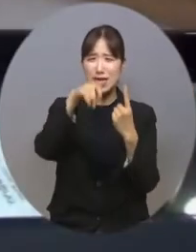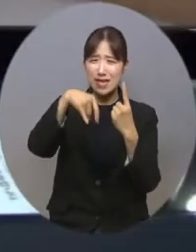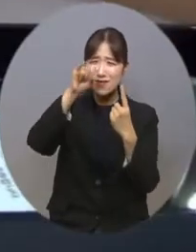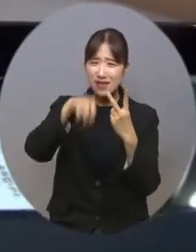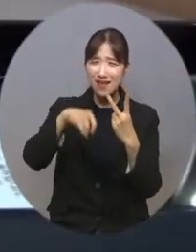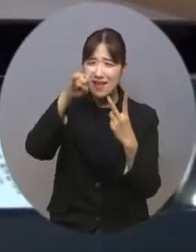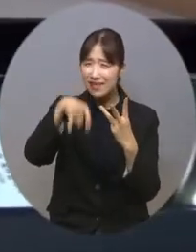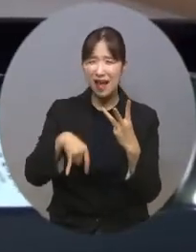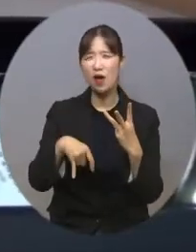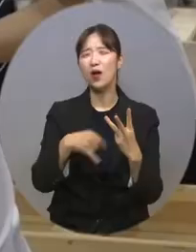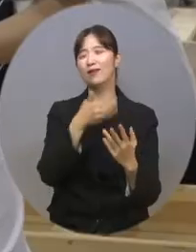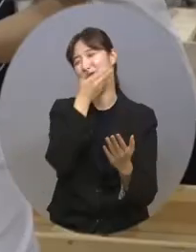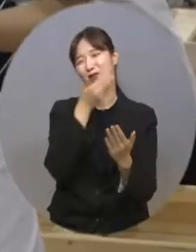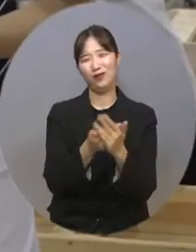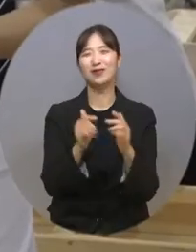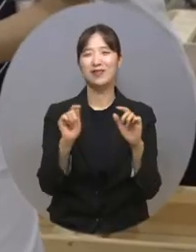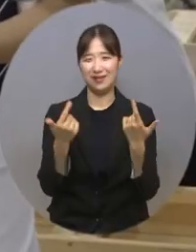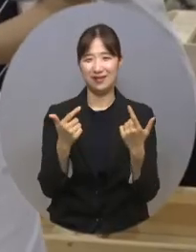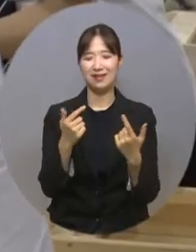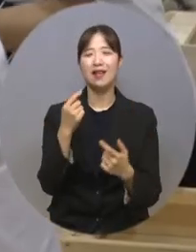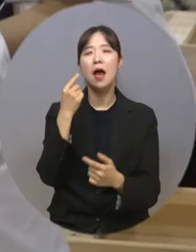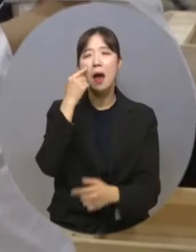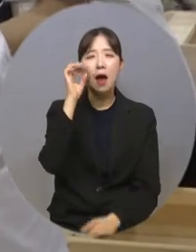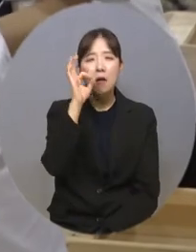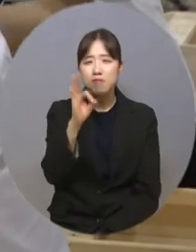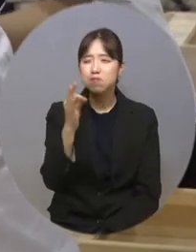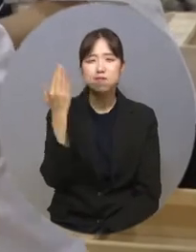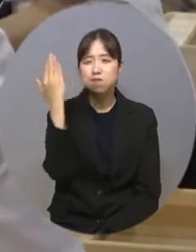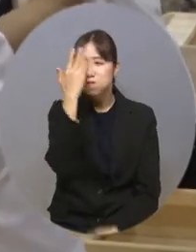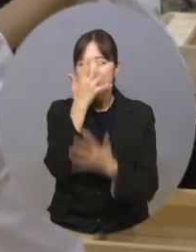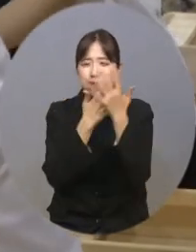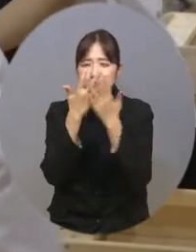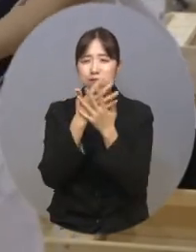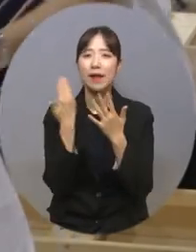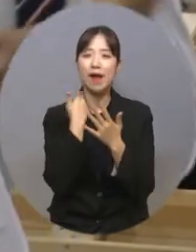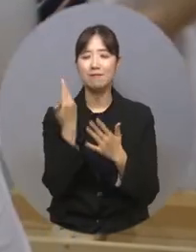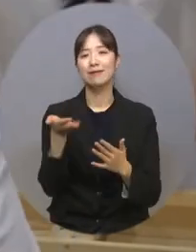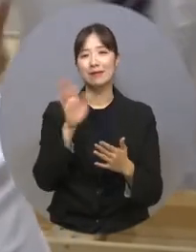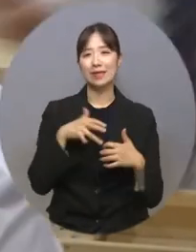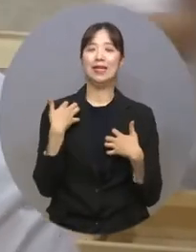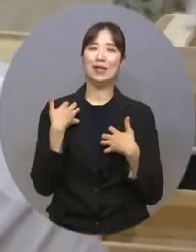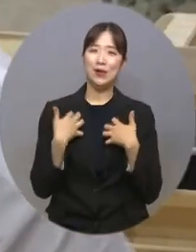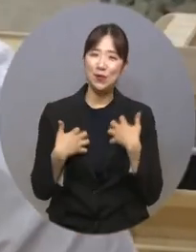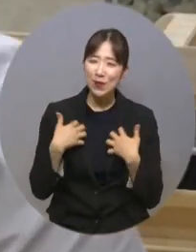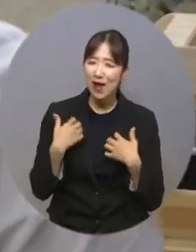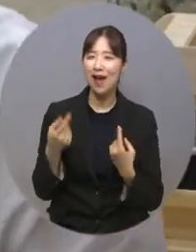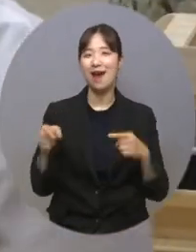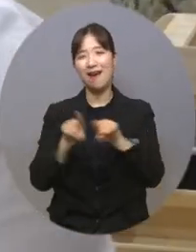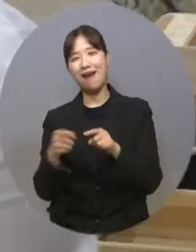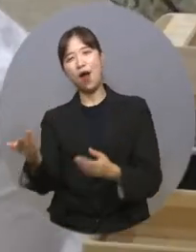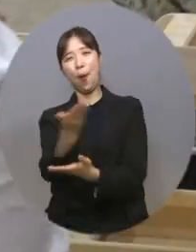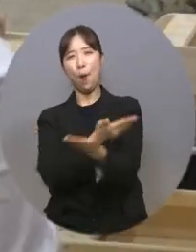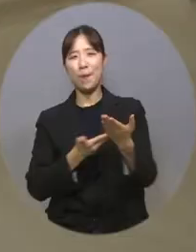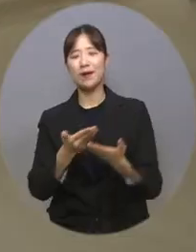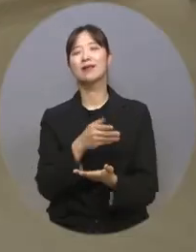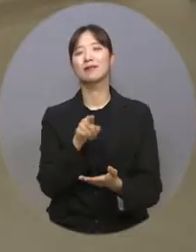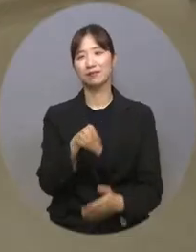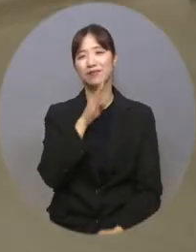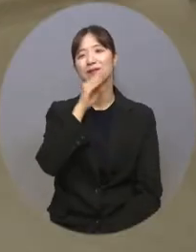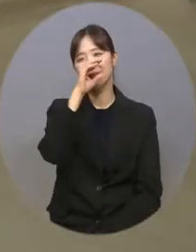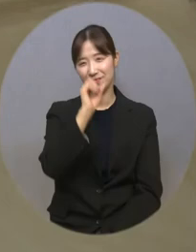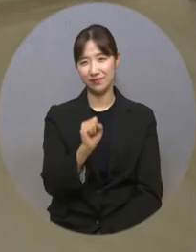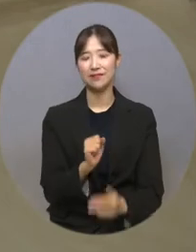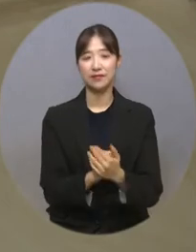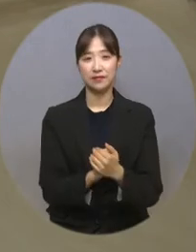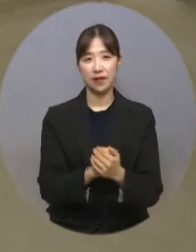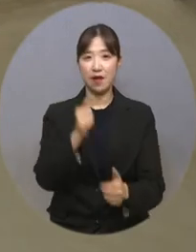그다지 중요하지 않았습니다. 앞이 잘 보이지 않지만 즐길 수 있는 활동이 있다는 것이 기쁨이었습니다. 대회를